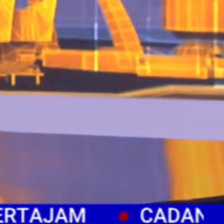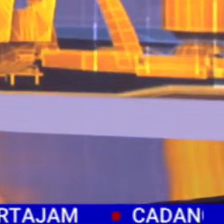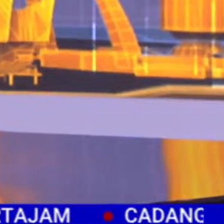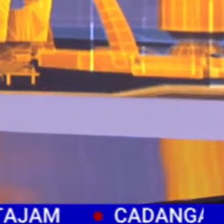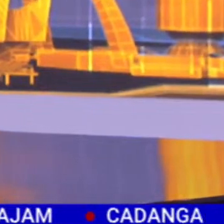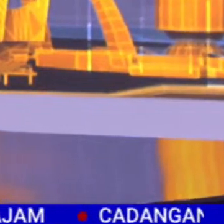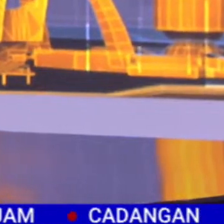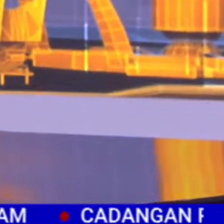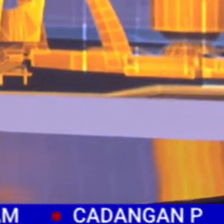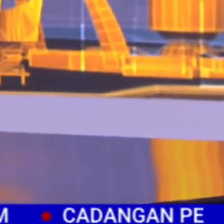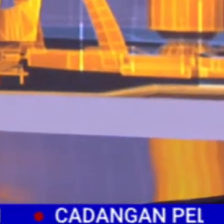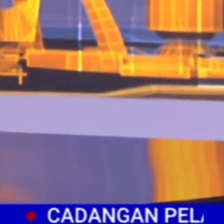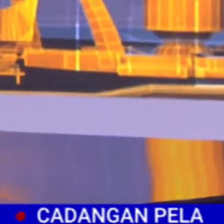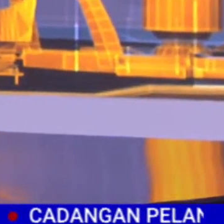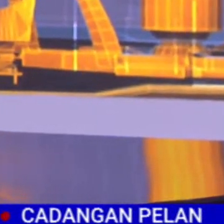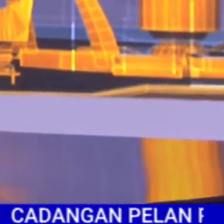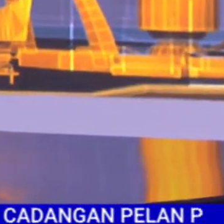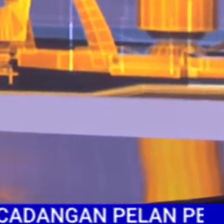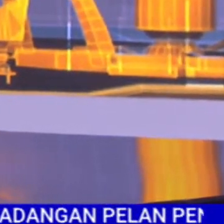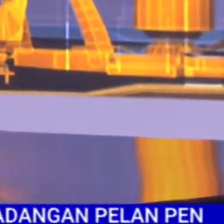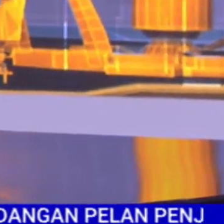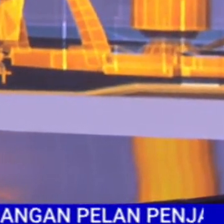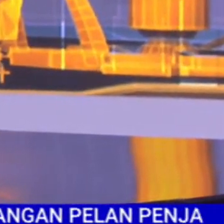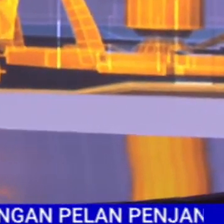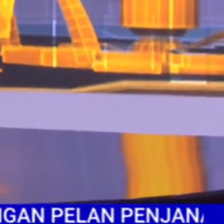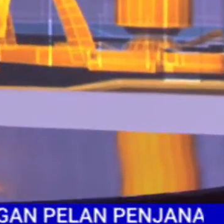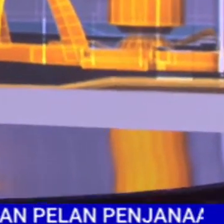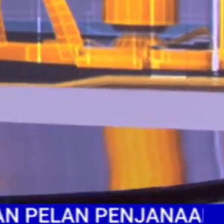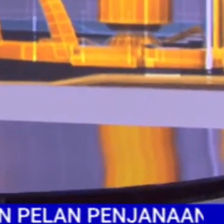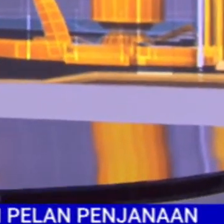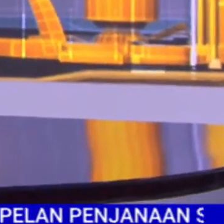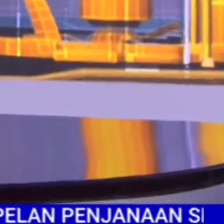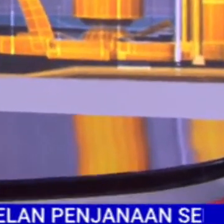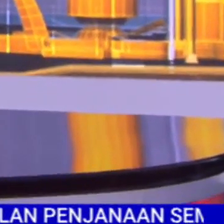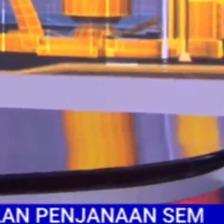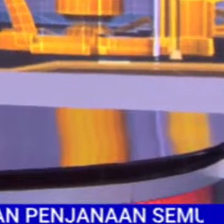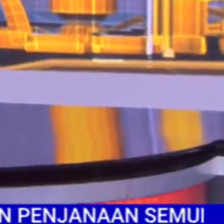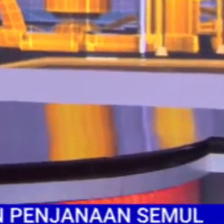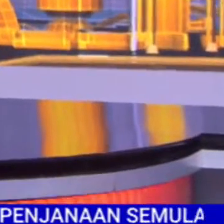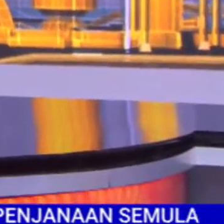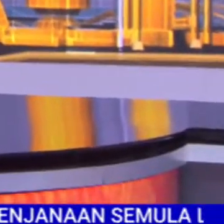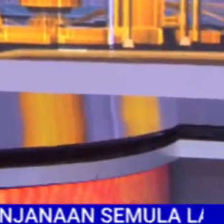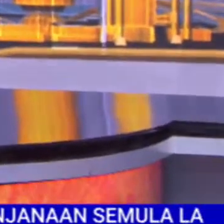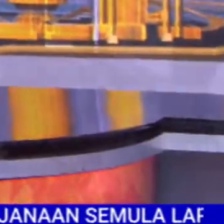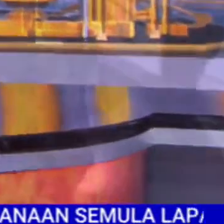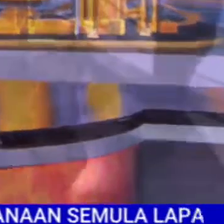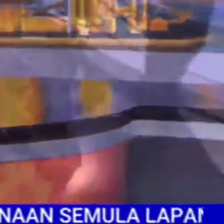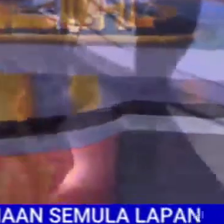berita.rtm.gov.my. Yang sahih di RTM, Salam Malaysia Medani. Assalamualaikum.